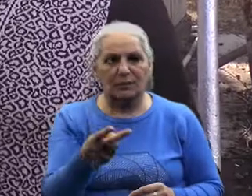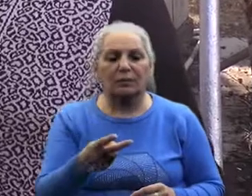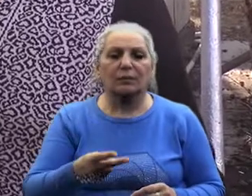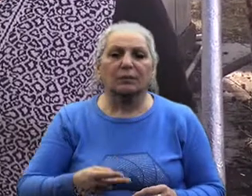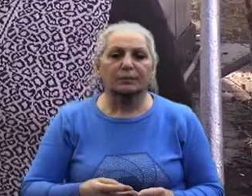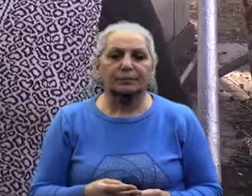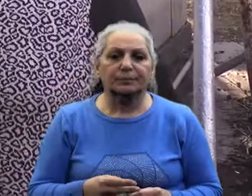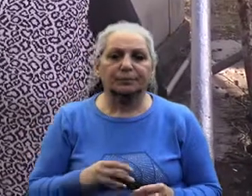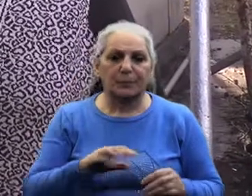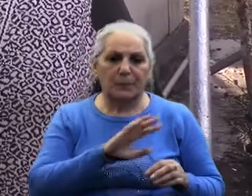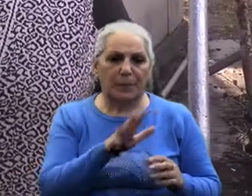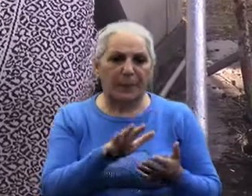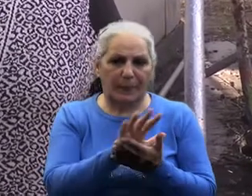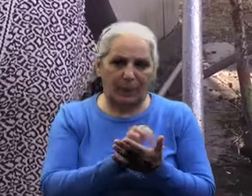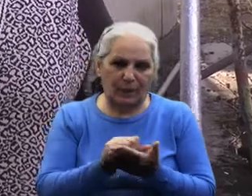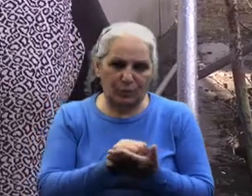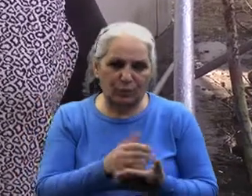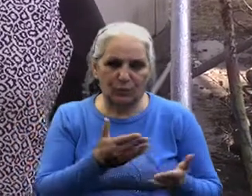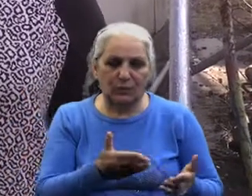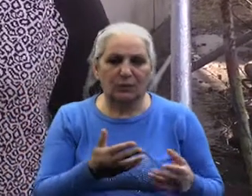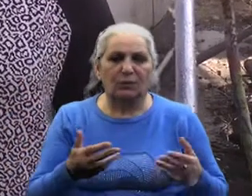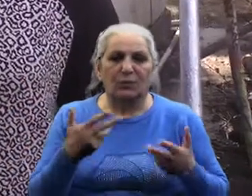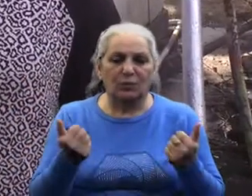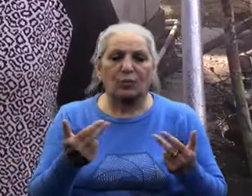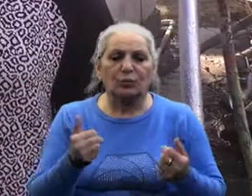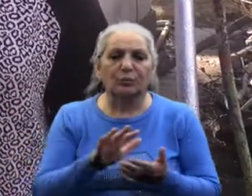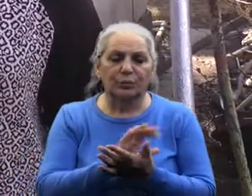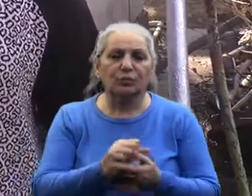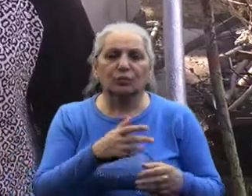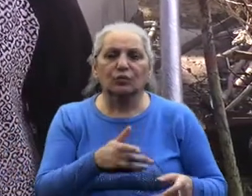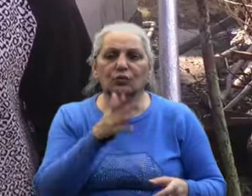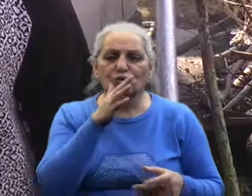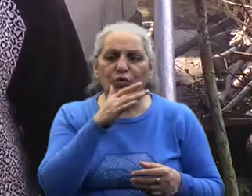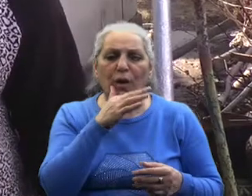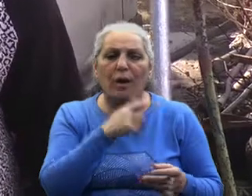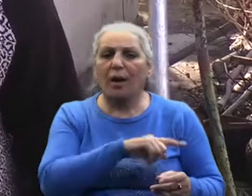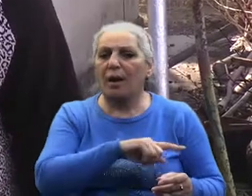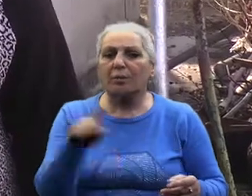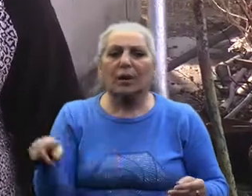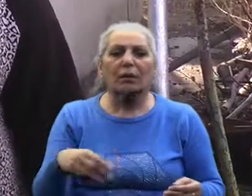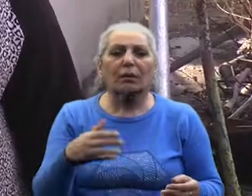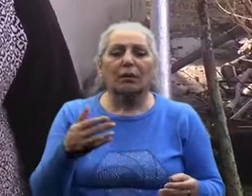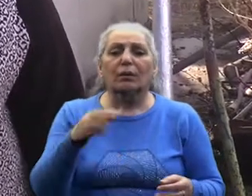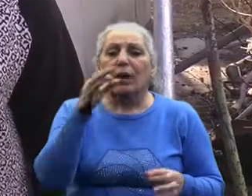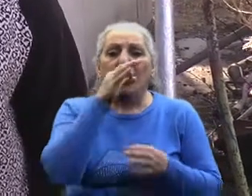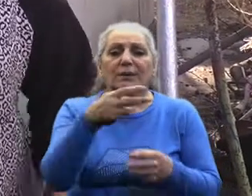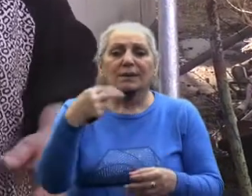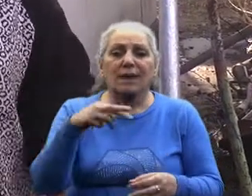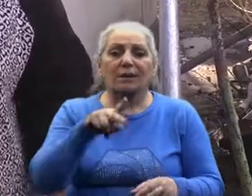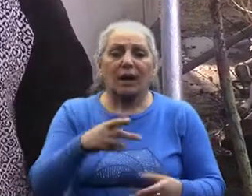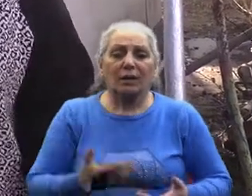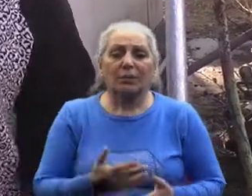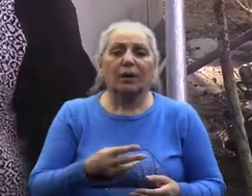Այսինքն քայքայվում է, հա։ Դե 30 տարի է սրա շամկետը։ Առաջ 20 տարի է, հետո 25 շինին,